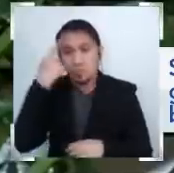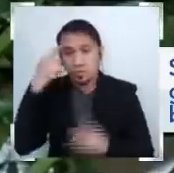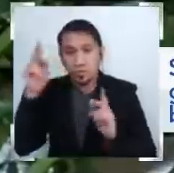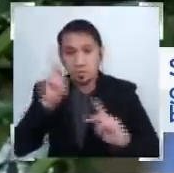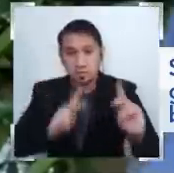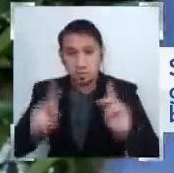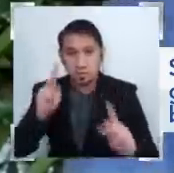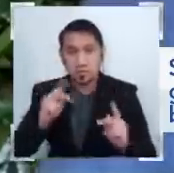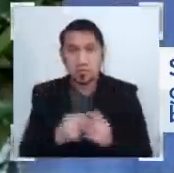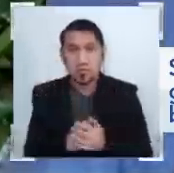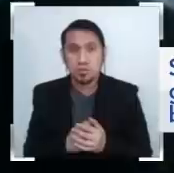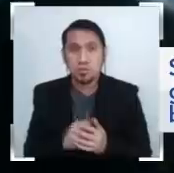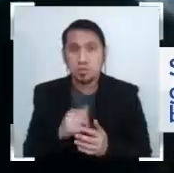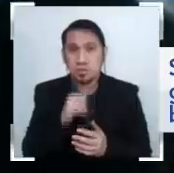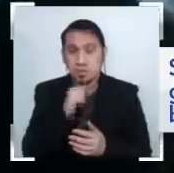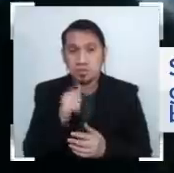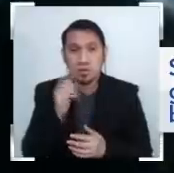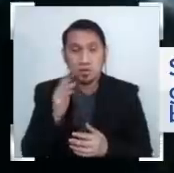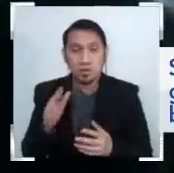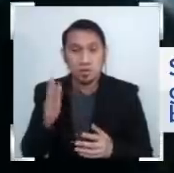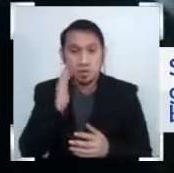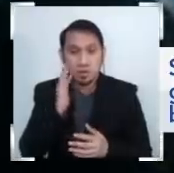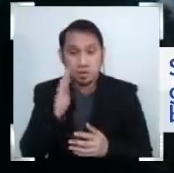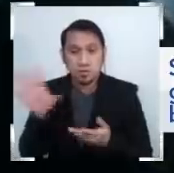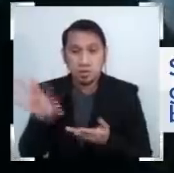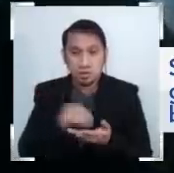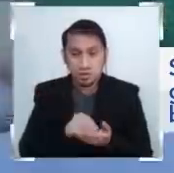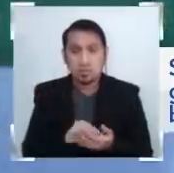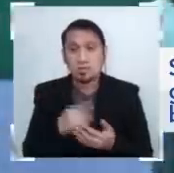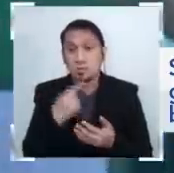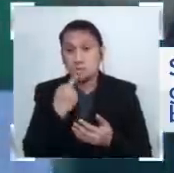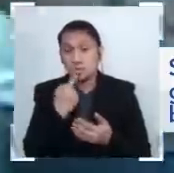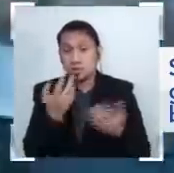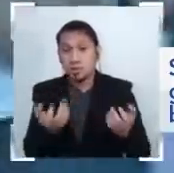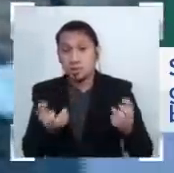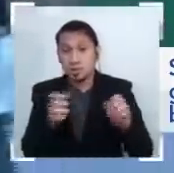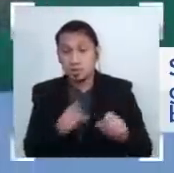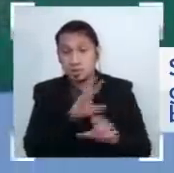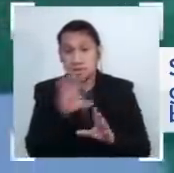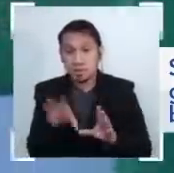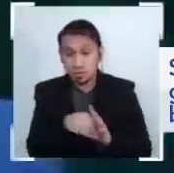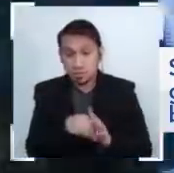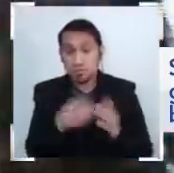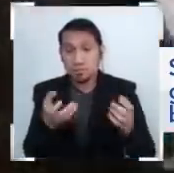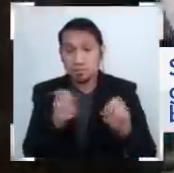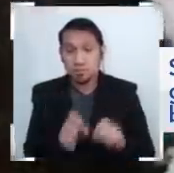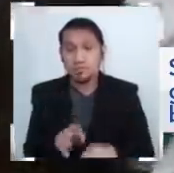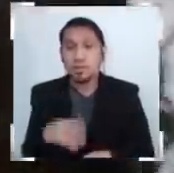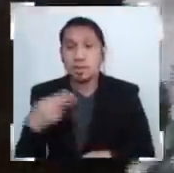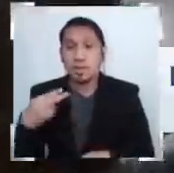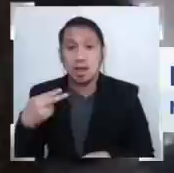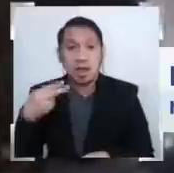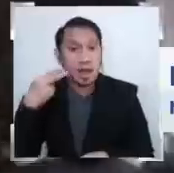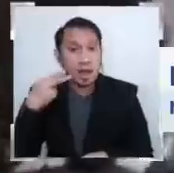po ako nahihiyang mangopya. Nakasama ni Moreno sa event si senatorial aspirant, dating presidential spokesperson Harry Roque. Ang running mate